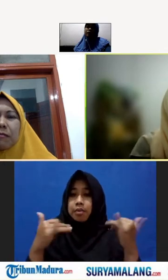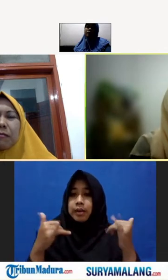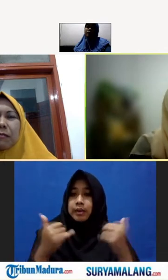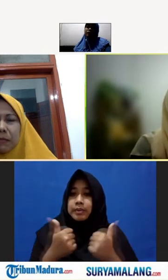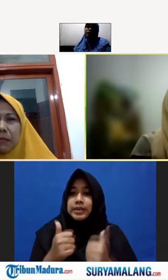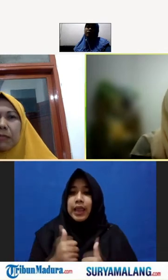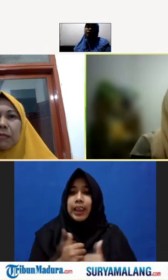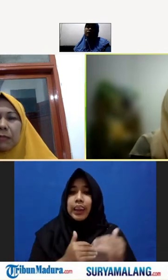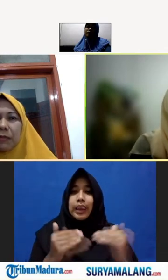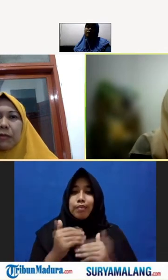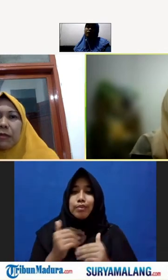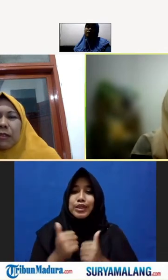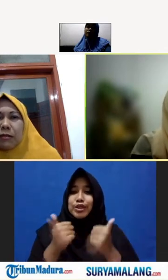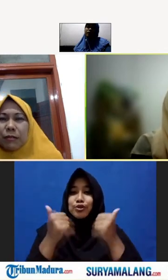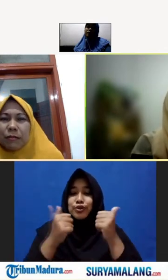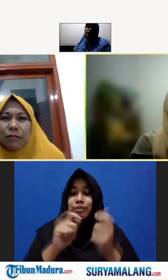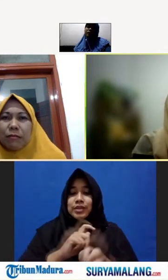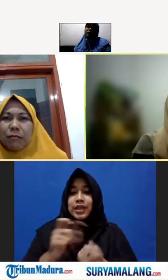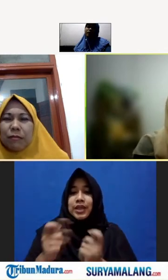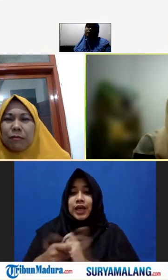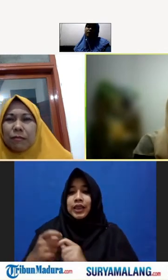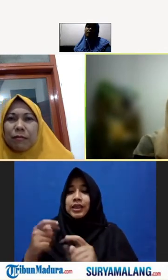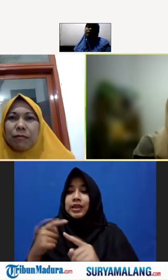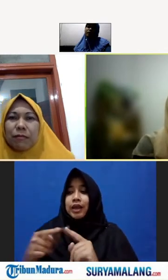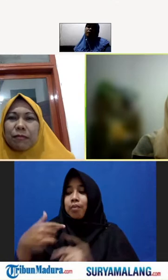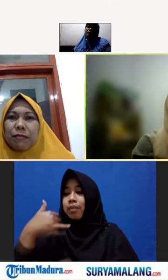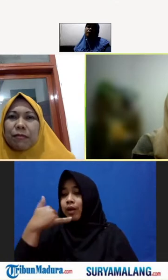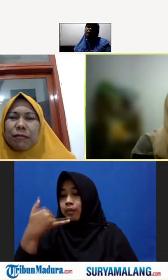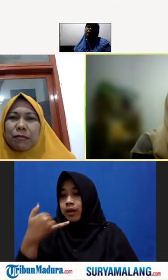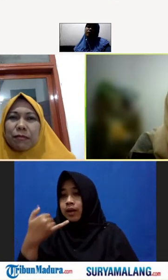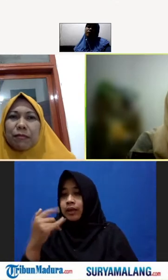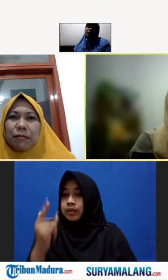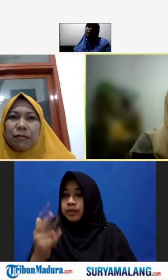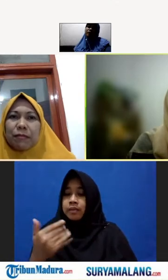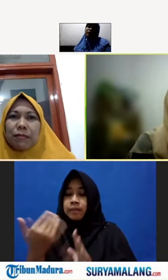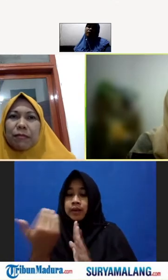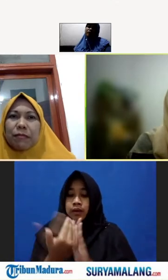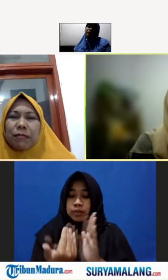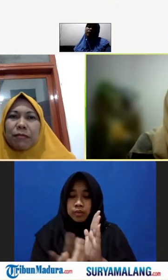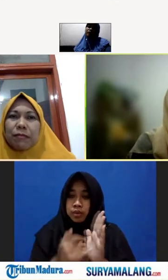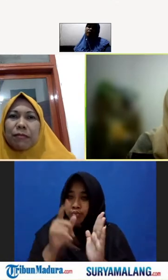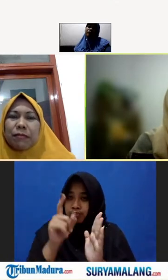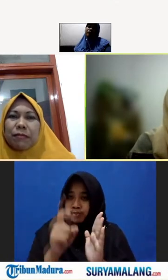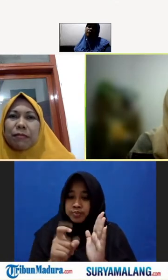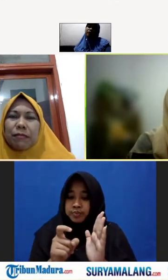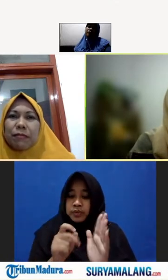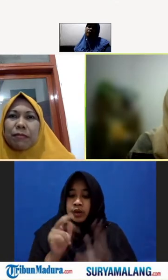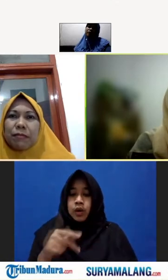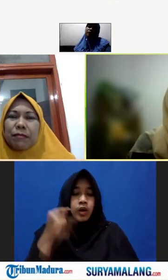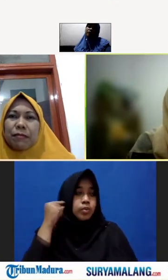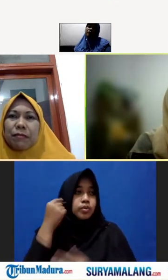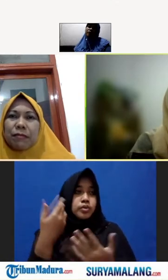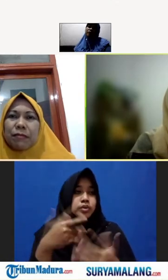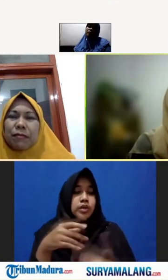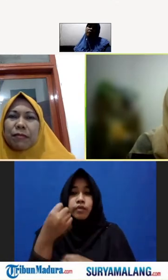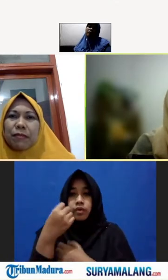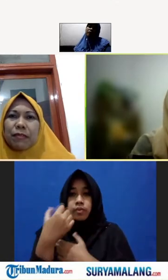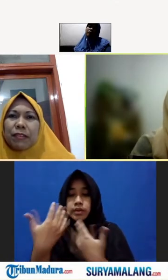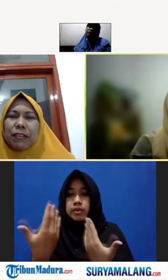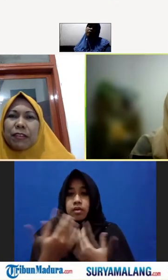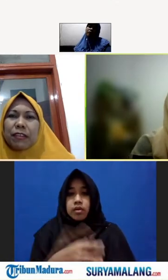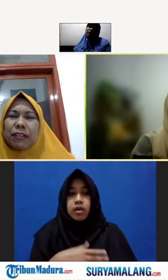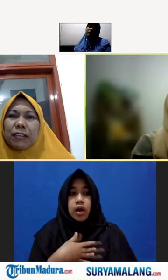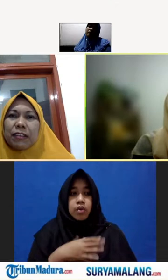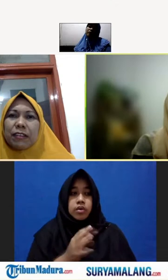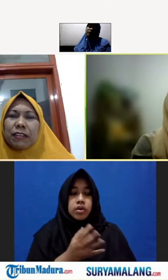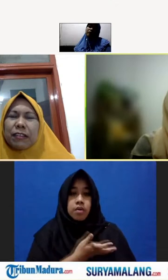dari handphone? Walaupun tetap aturan itu perlu ada ya, Bu. Kalau Ibu udah bilang, oh, aku nggak mau